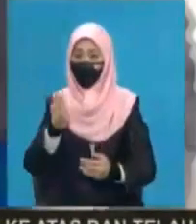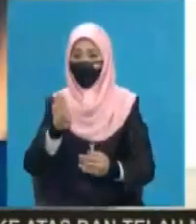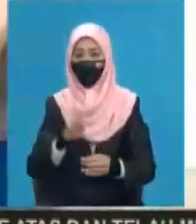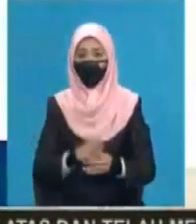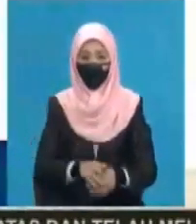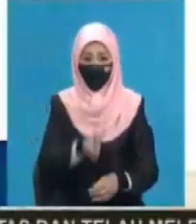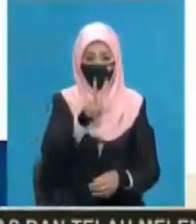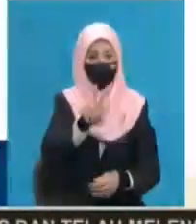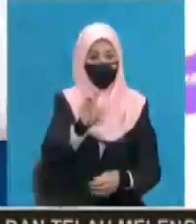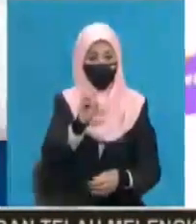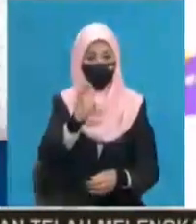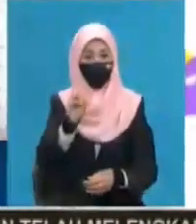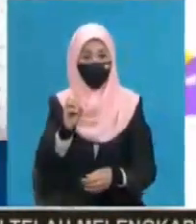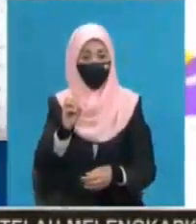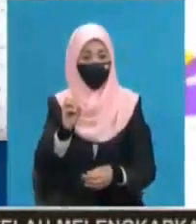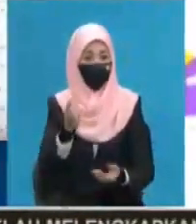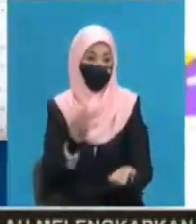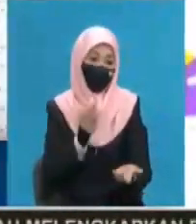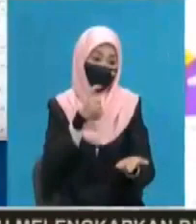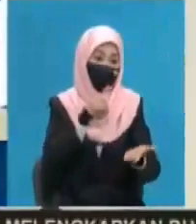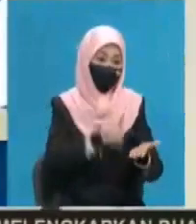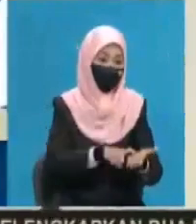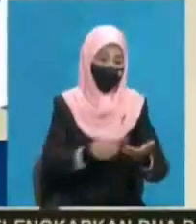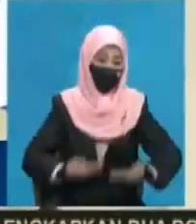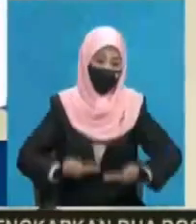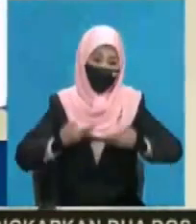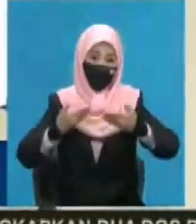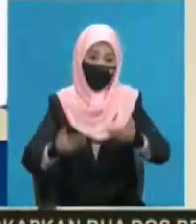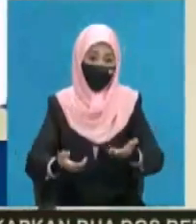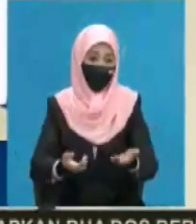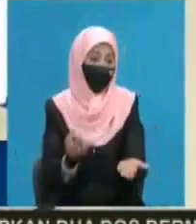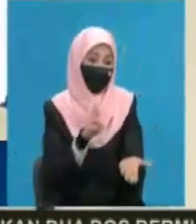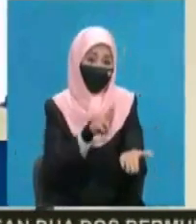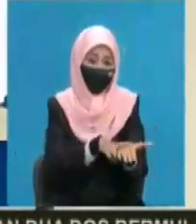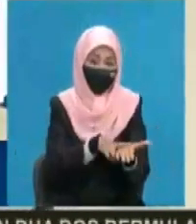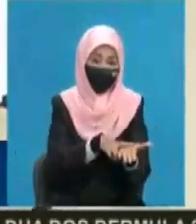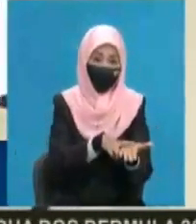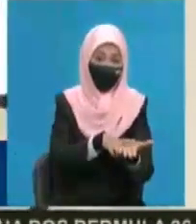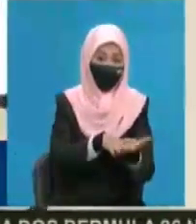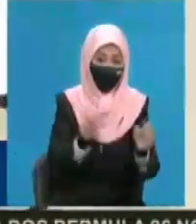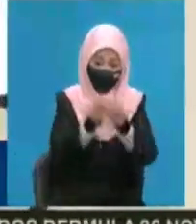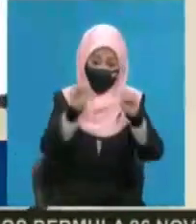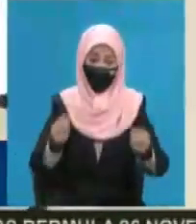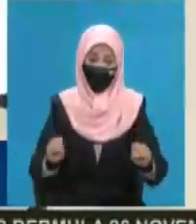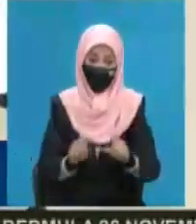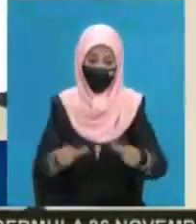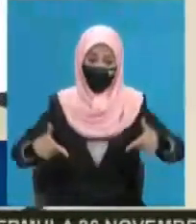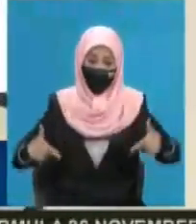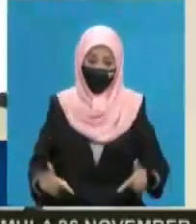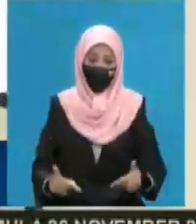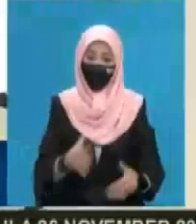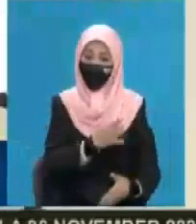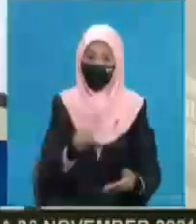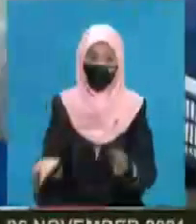200 tempahan slot awal sehari akan diberikan kepada pemohon semasa pendaftaran sejak kelahiran Hai dan